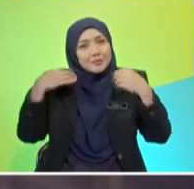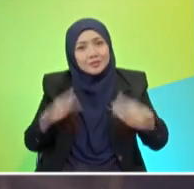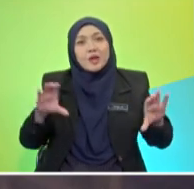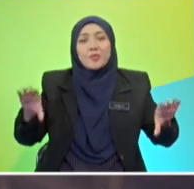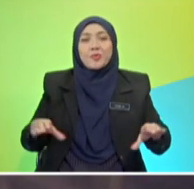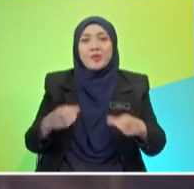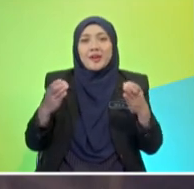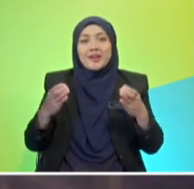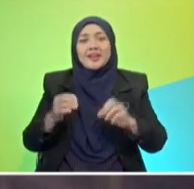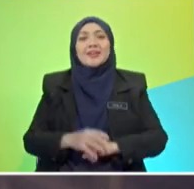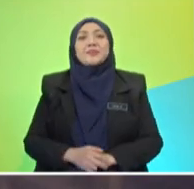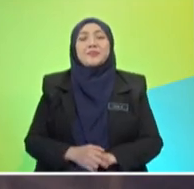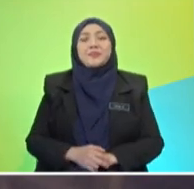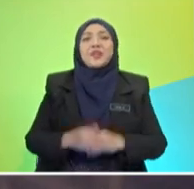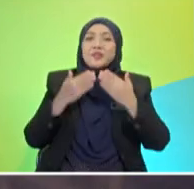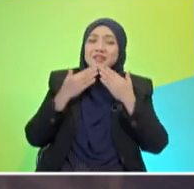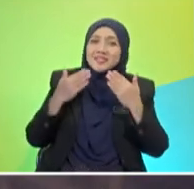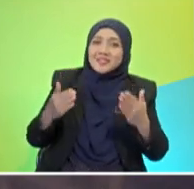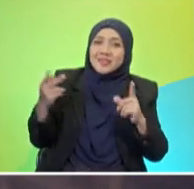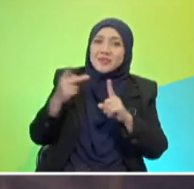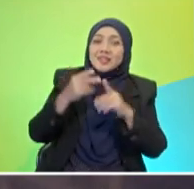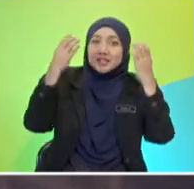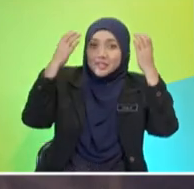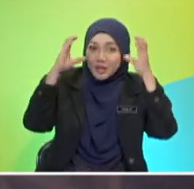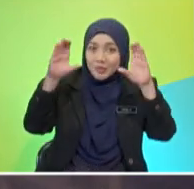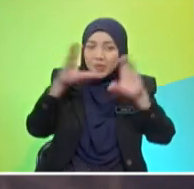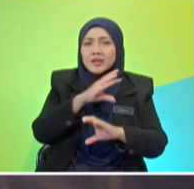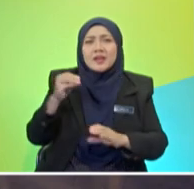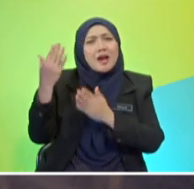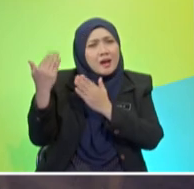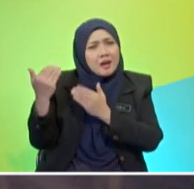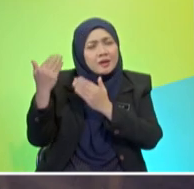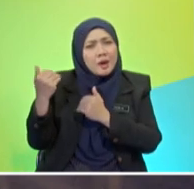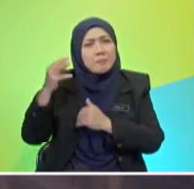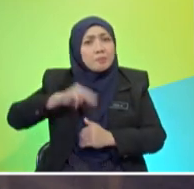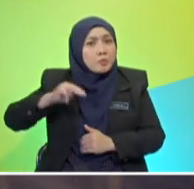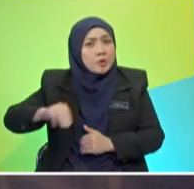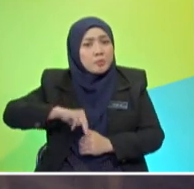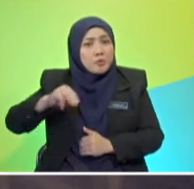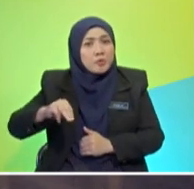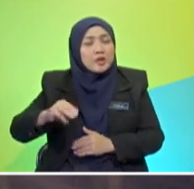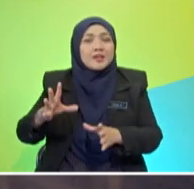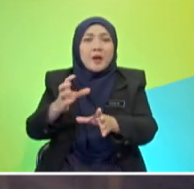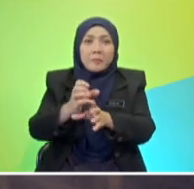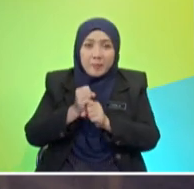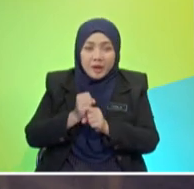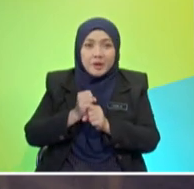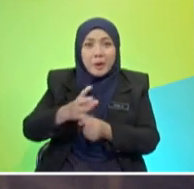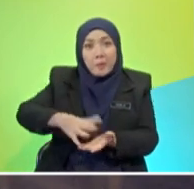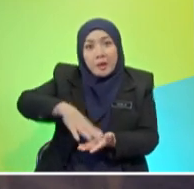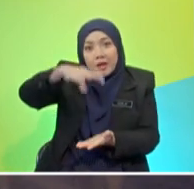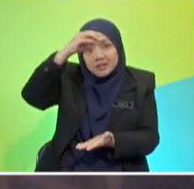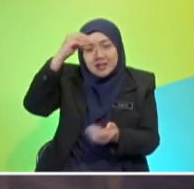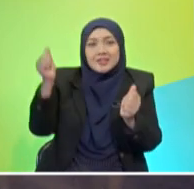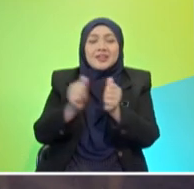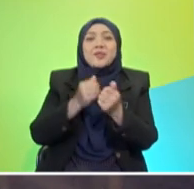Terima kasih cikgu atas pembelajaran kita pada hari ini dan harap mereka yang menonton sekarang anda mendapat manfaat daripada kelas kita pada hari